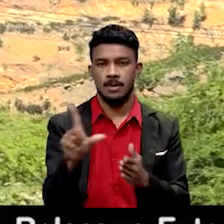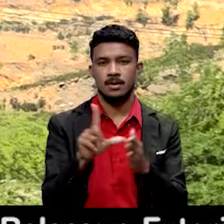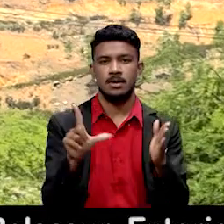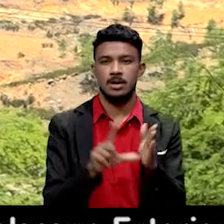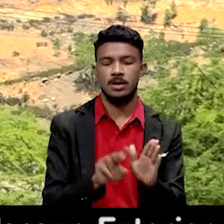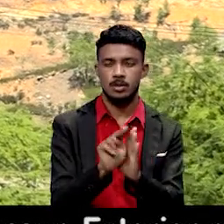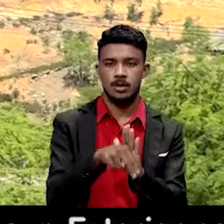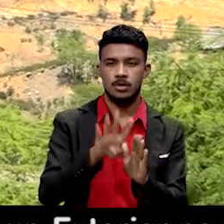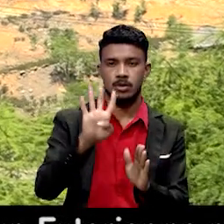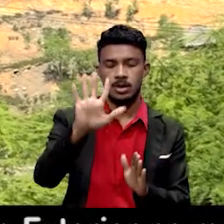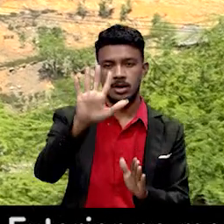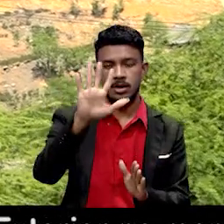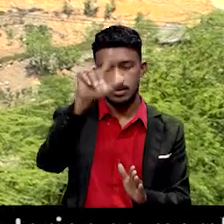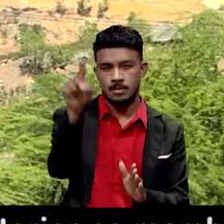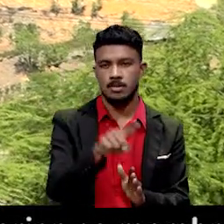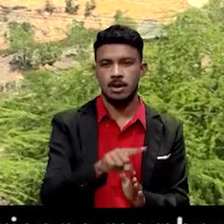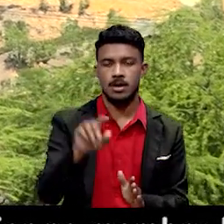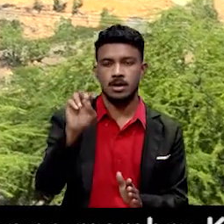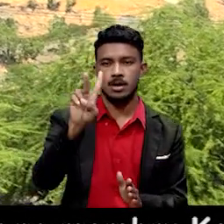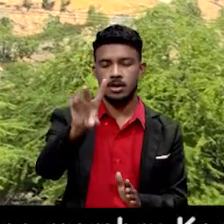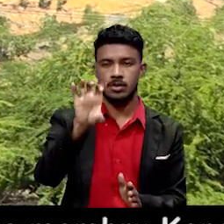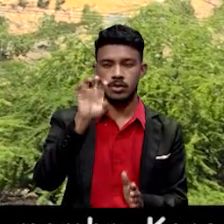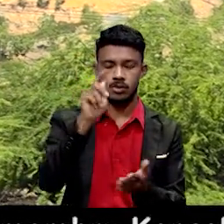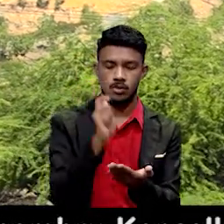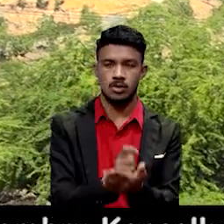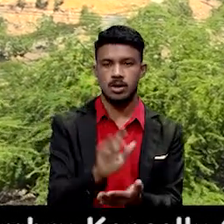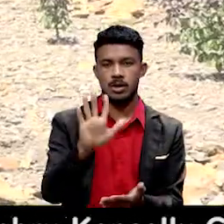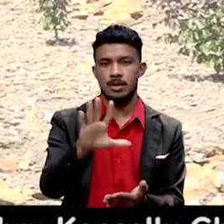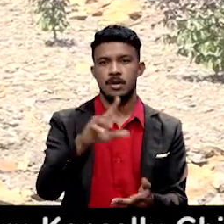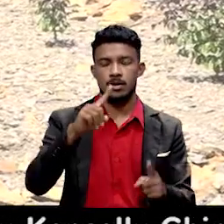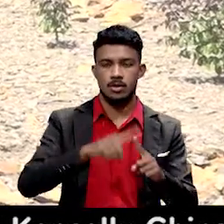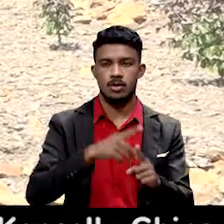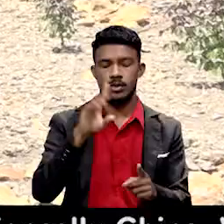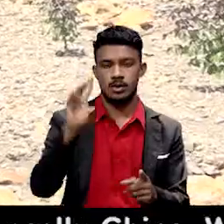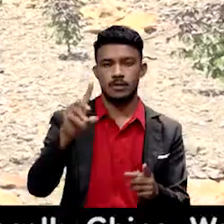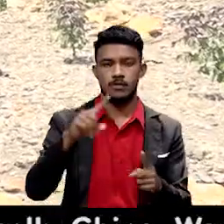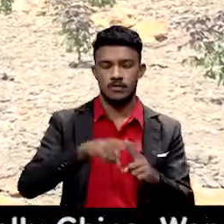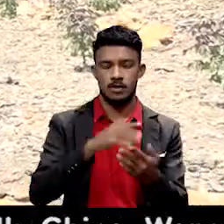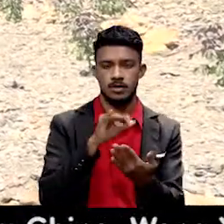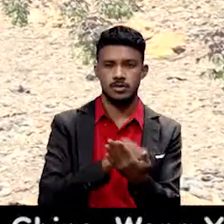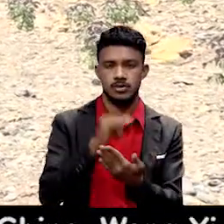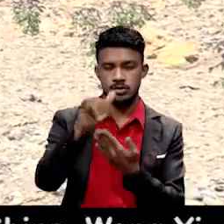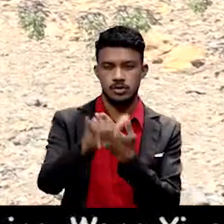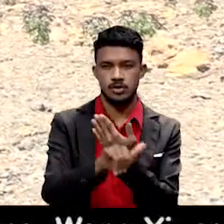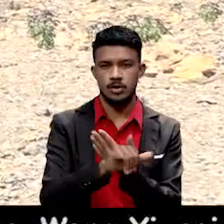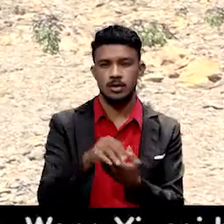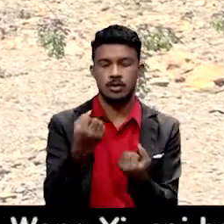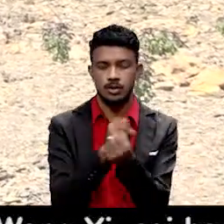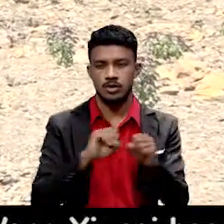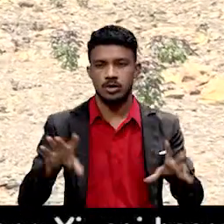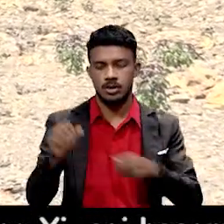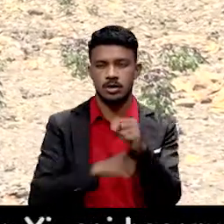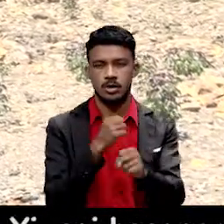5 barra Rihun Rua 5, Loron Hitu Fulan Zulio Hateten, Wainhira Proseto Investimento Abandona Liutinan